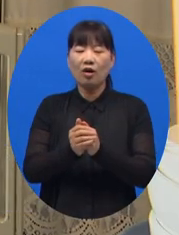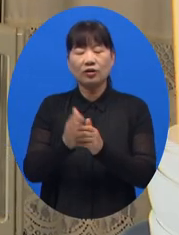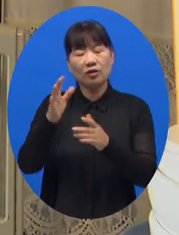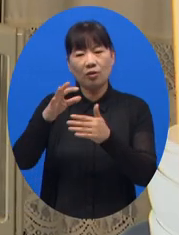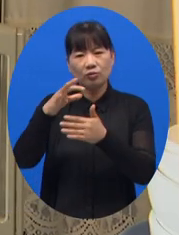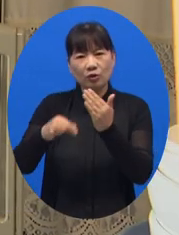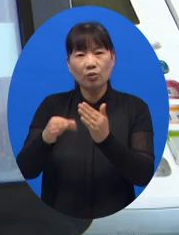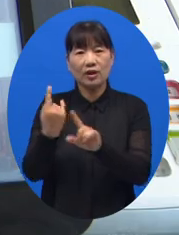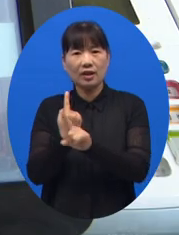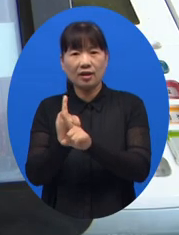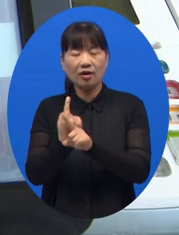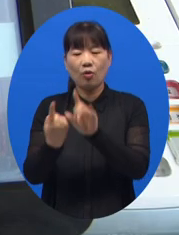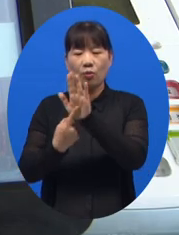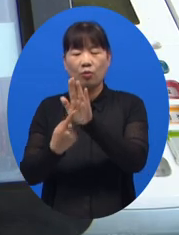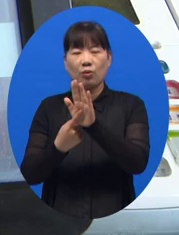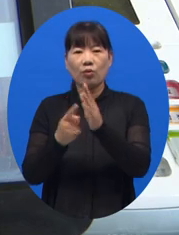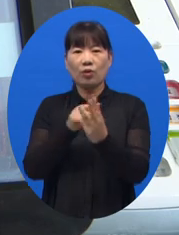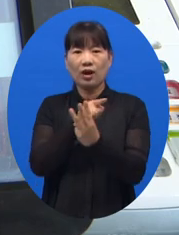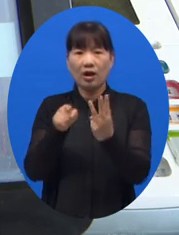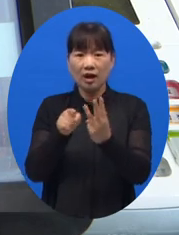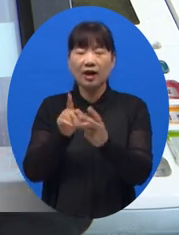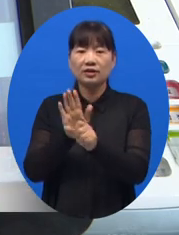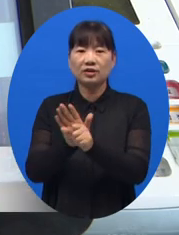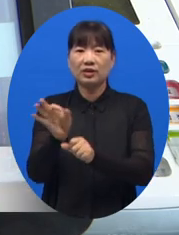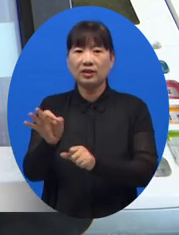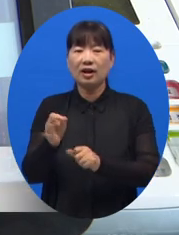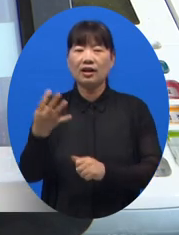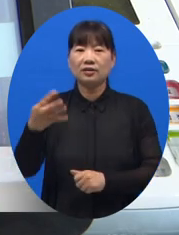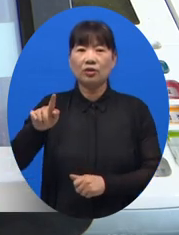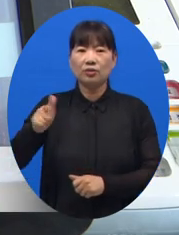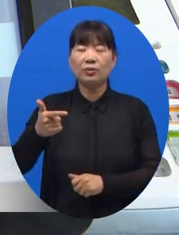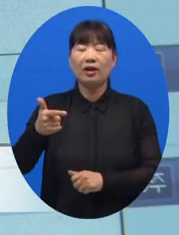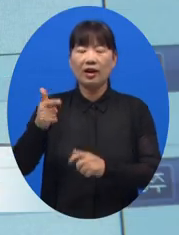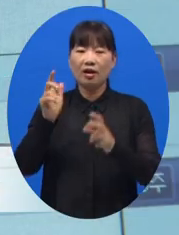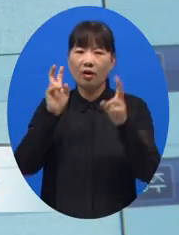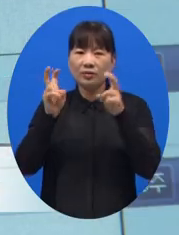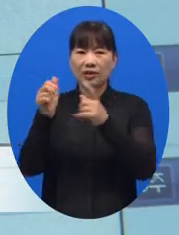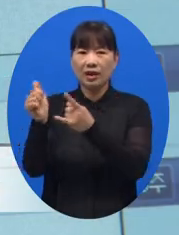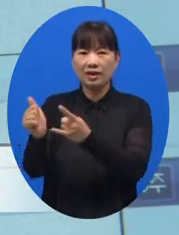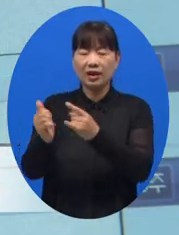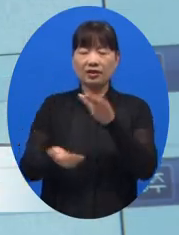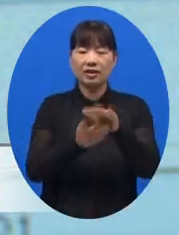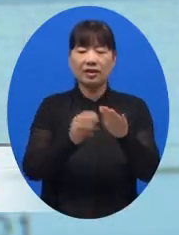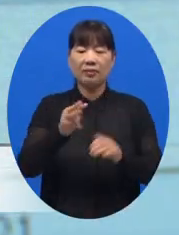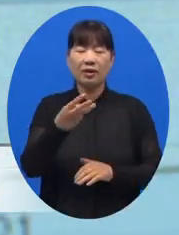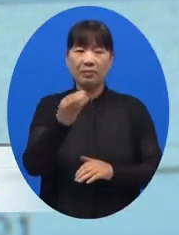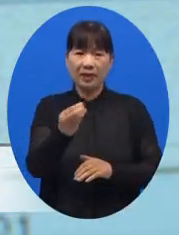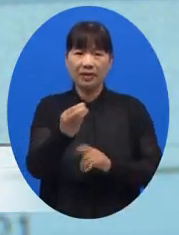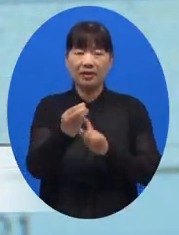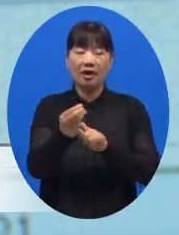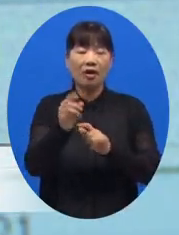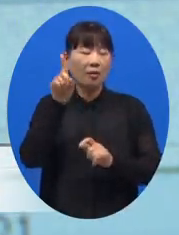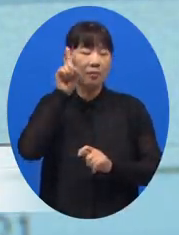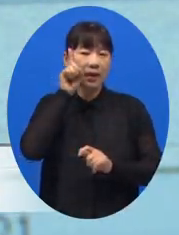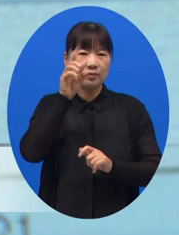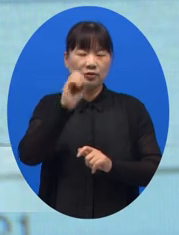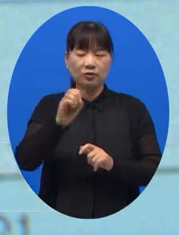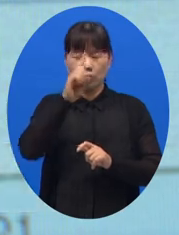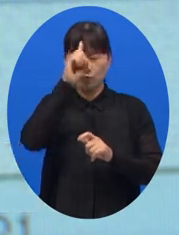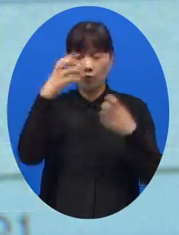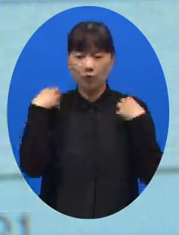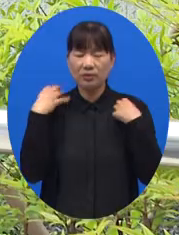분야에 걸쳐 지원이 이루어집니다. 올해 총 4,600여 개 업체를 대상으로 최대 300만 원까지 전액 도비로